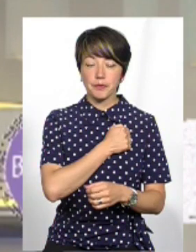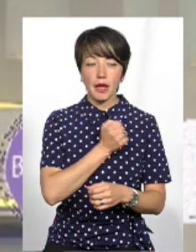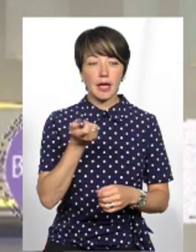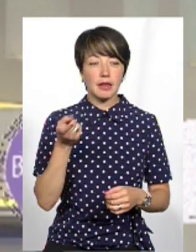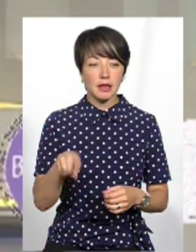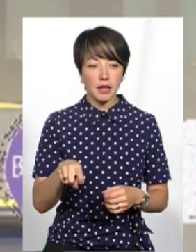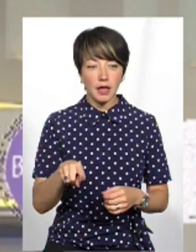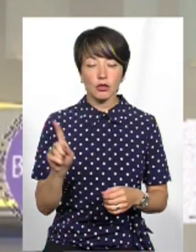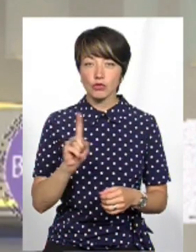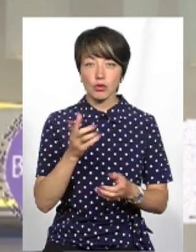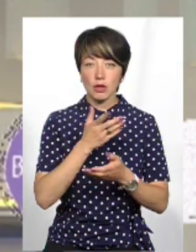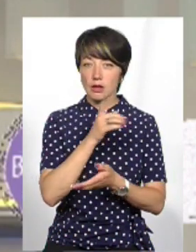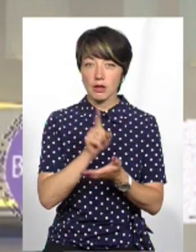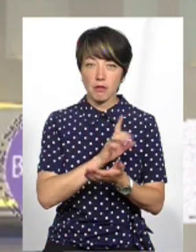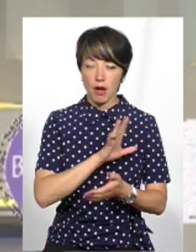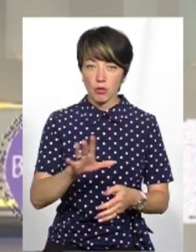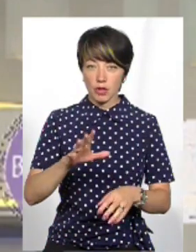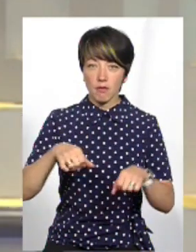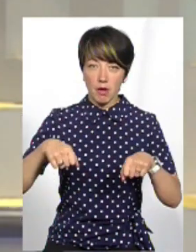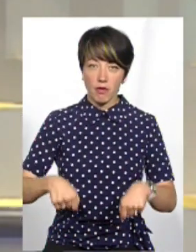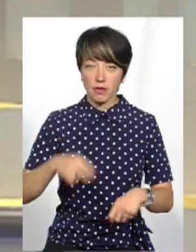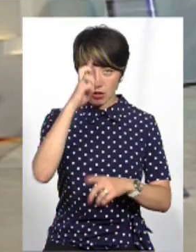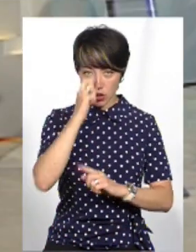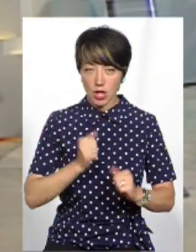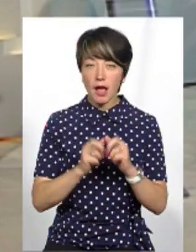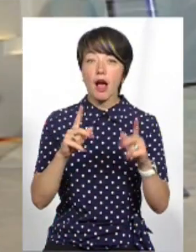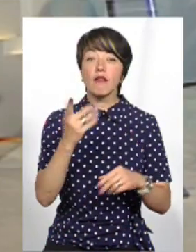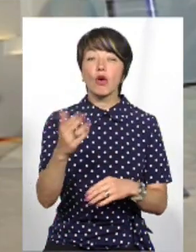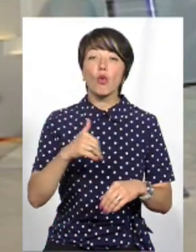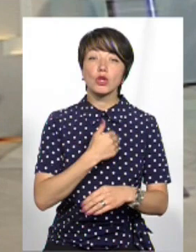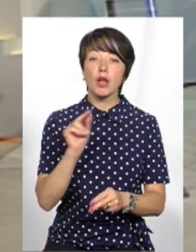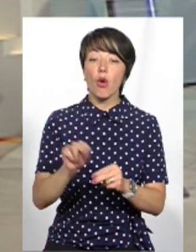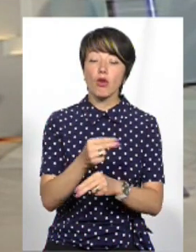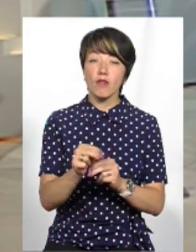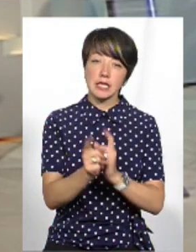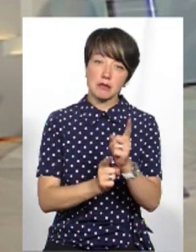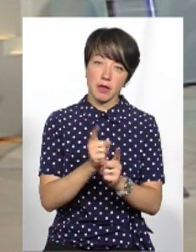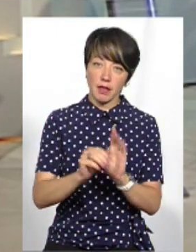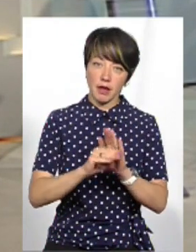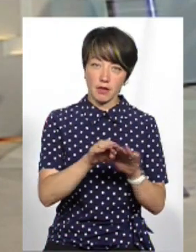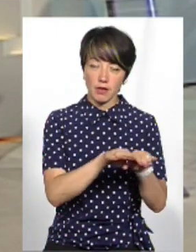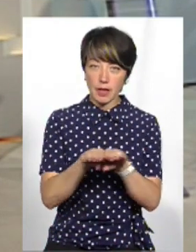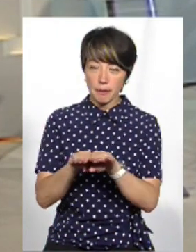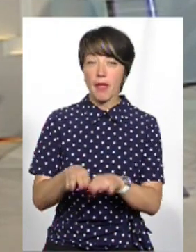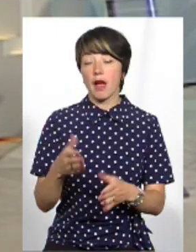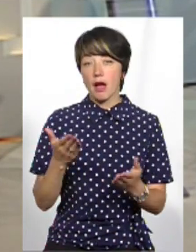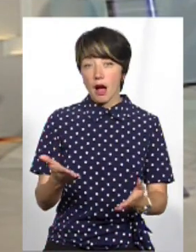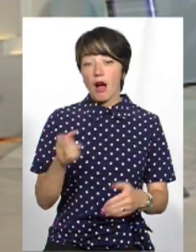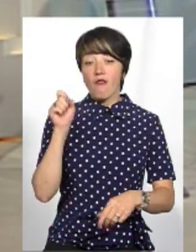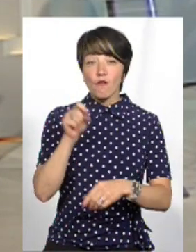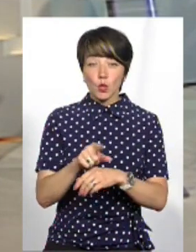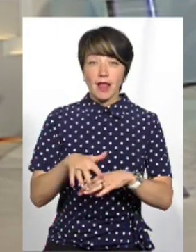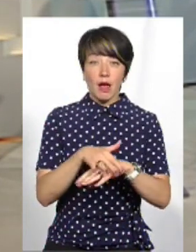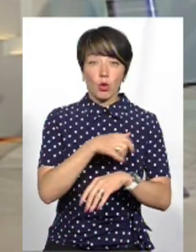те, що не має бути правовій державі. Як ви хочете коригувати це чи змінювати на рівні Верховної Ради? Функція народного депутата